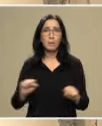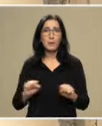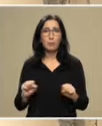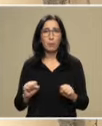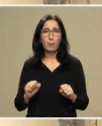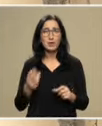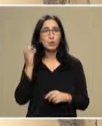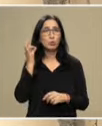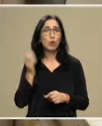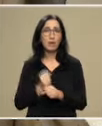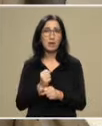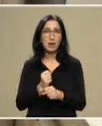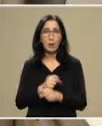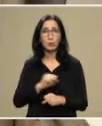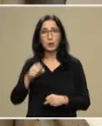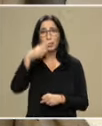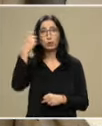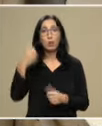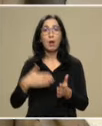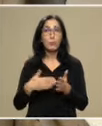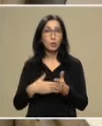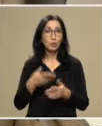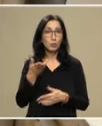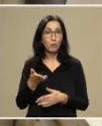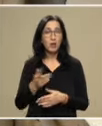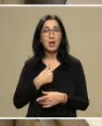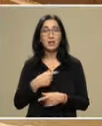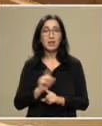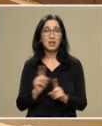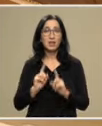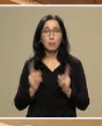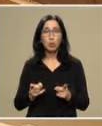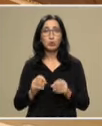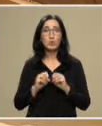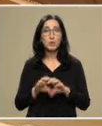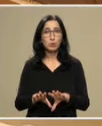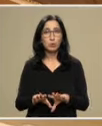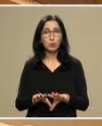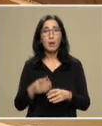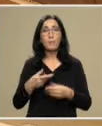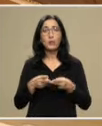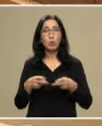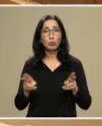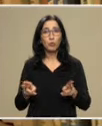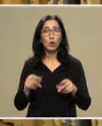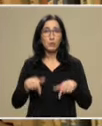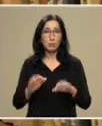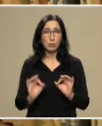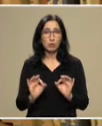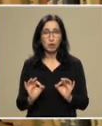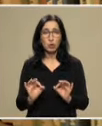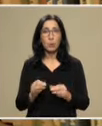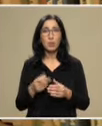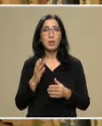безопасни условия на работа и труд. Поради тази причина ние не можем да си позволим да отворим към настоящия